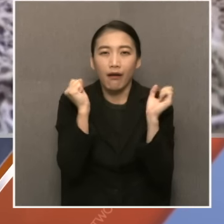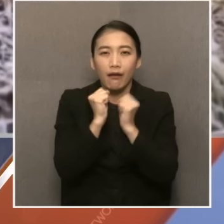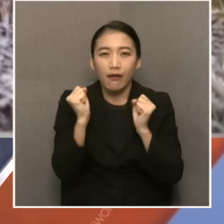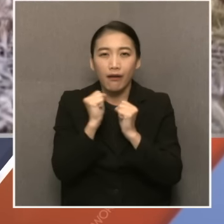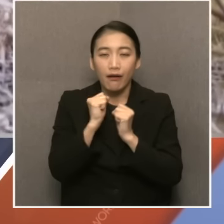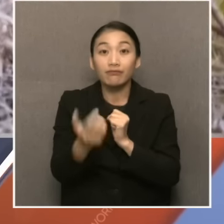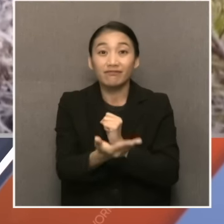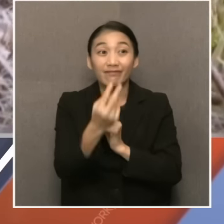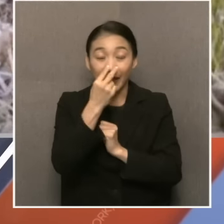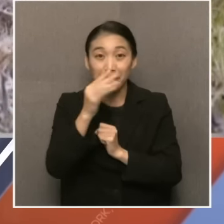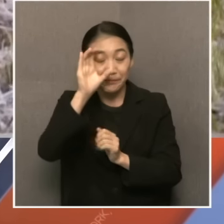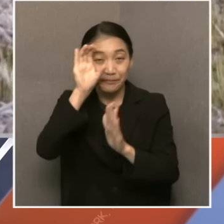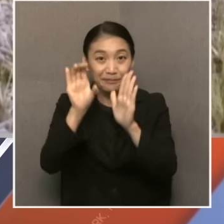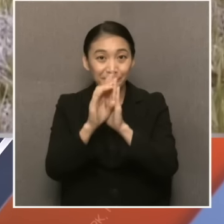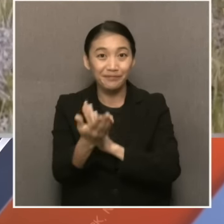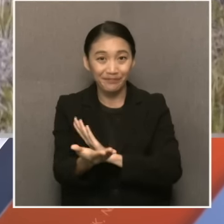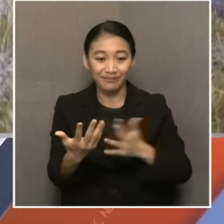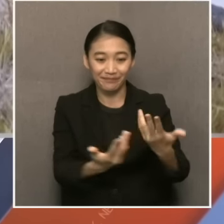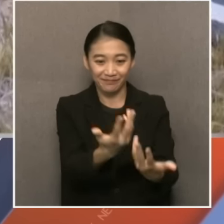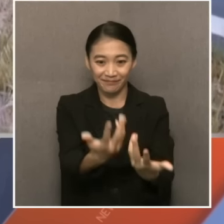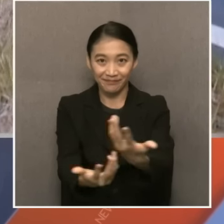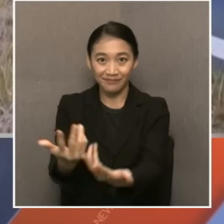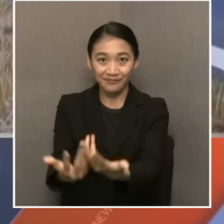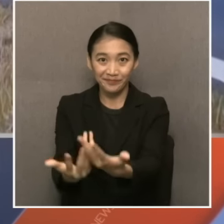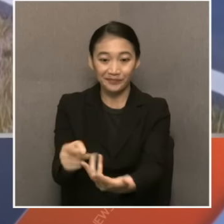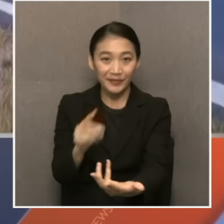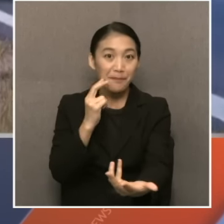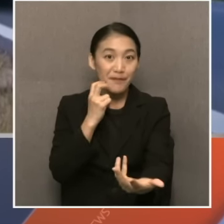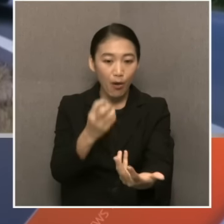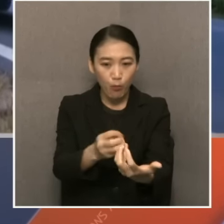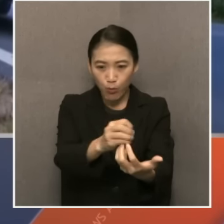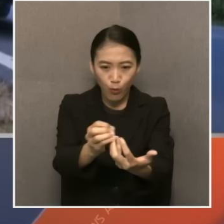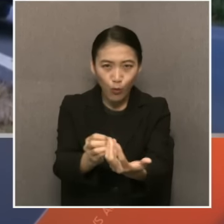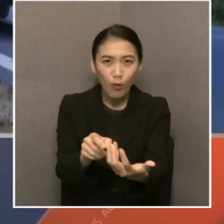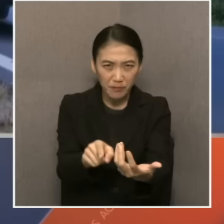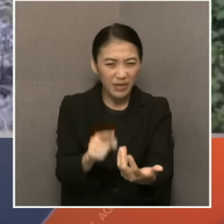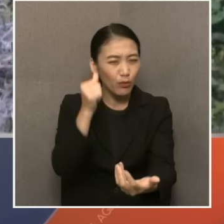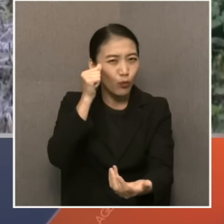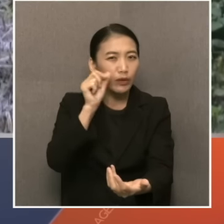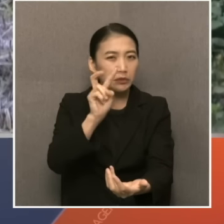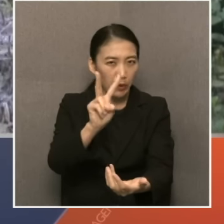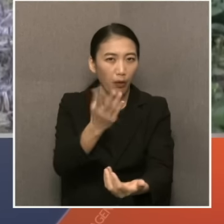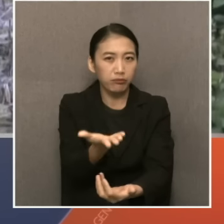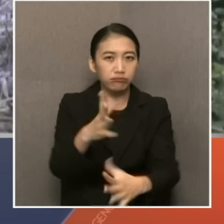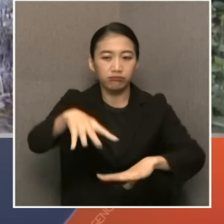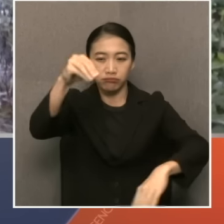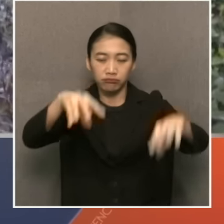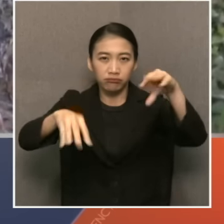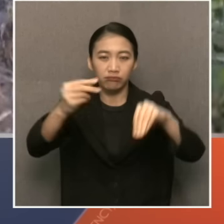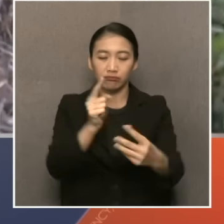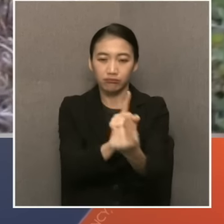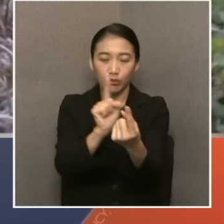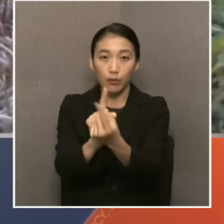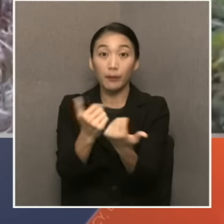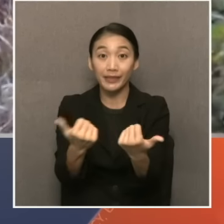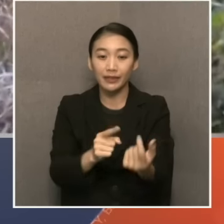ผู้ชมได้เห็นอยู่นี้นะคะก็คือเหมยขาบที่เกิดขึ้น2วันติดกันแล้วบนยอดดอยอินทนนท์นะคะวัดอุณหภูมิได้เพียง4องศาเ